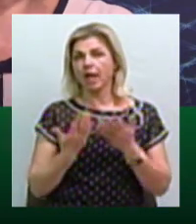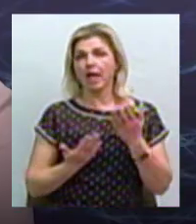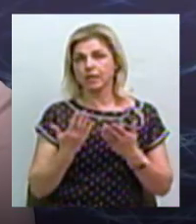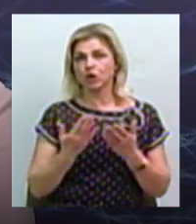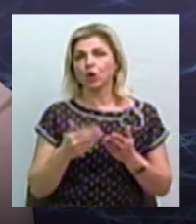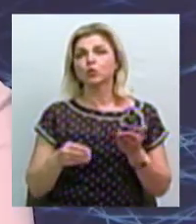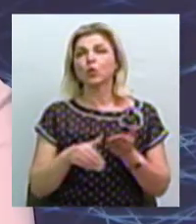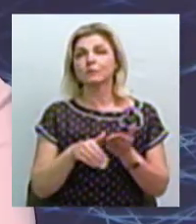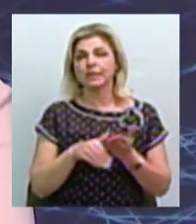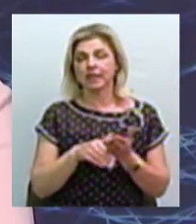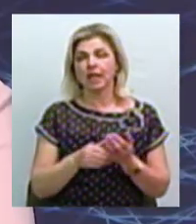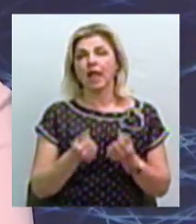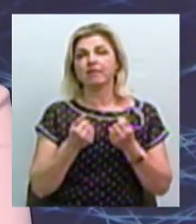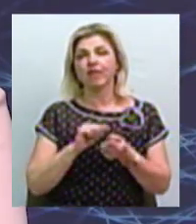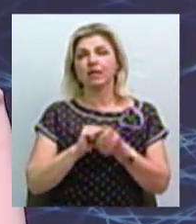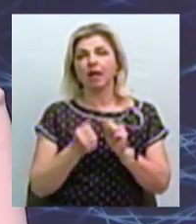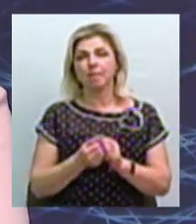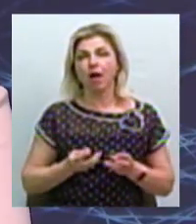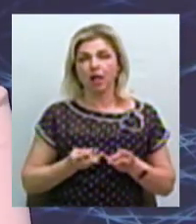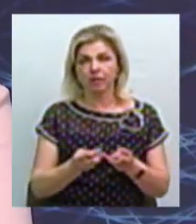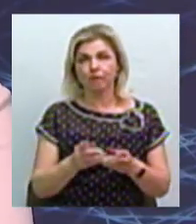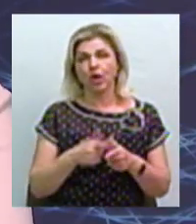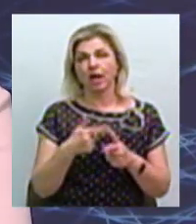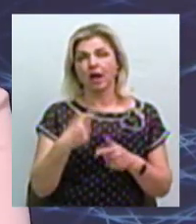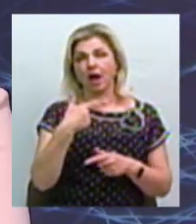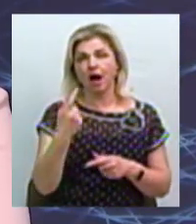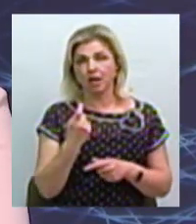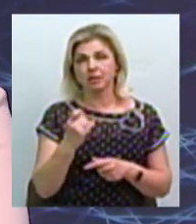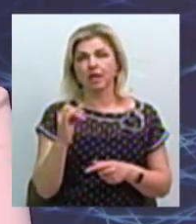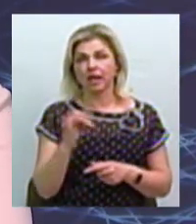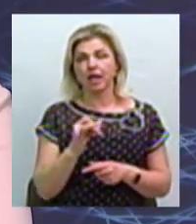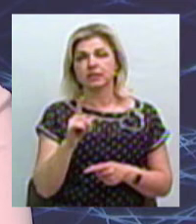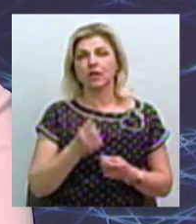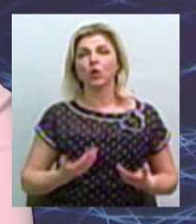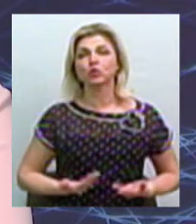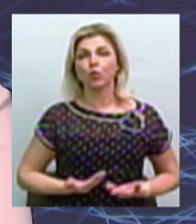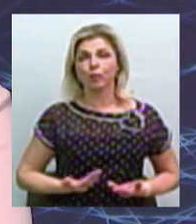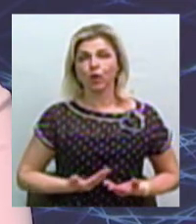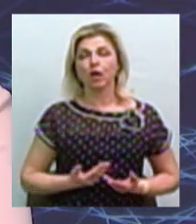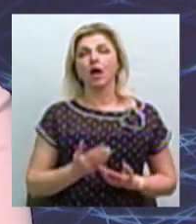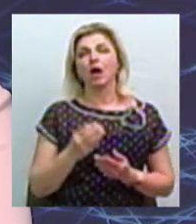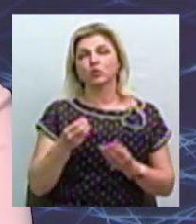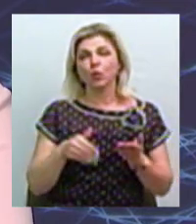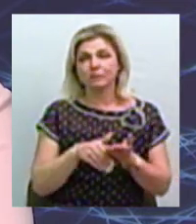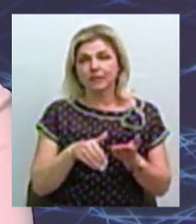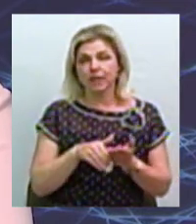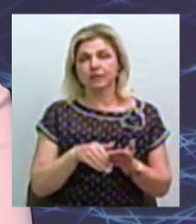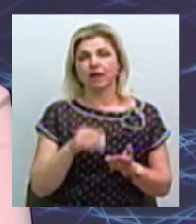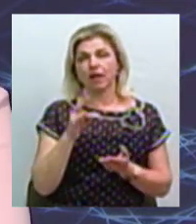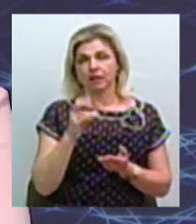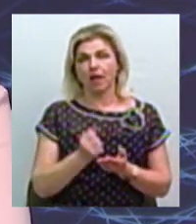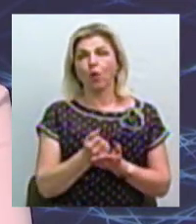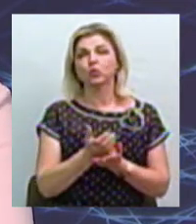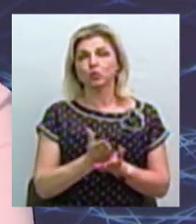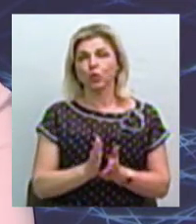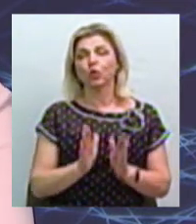і скраплений газ, і в складі цієї субсидії житлово-комунальні послуги, субсидія перераховується на житлово-комунальні послуги